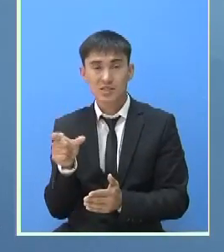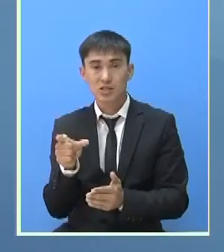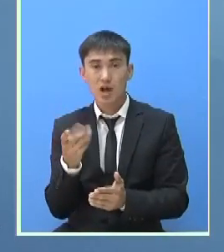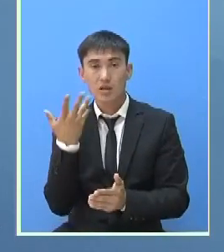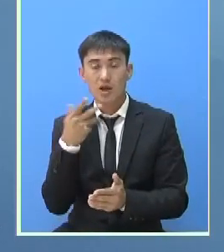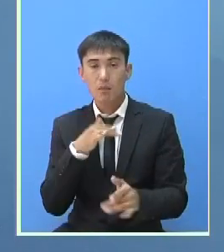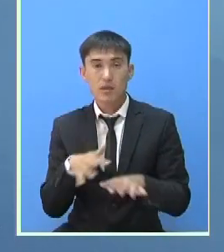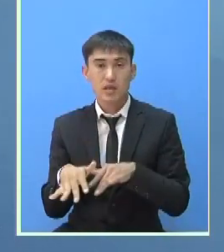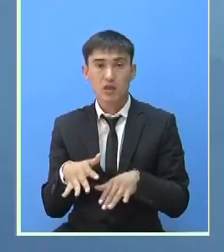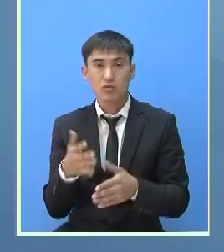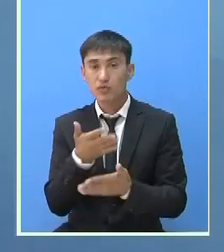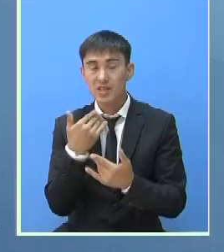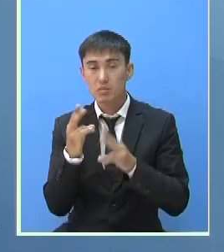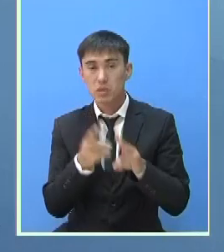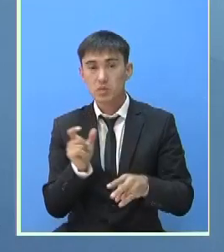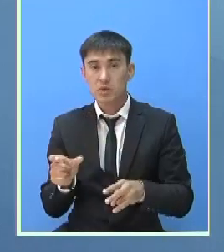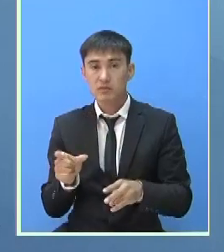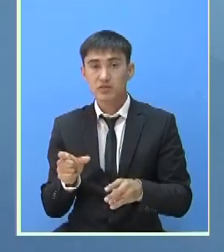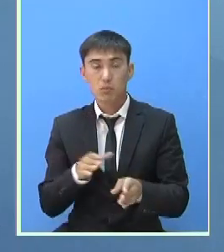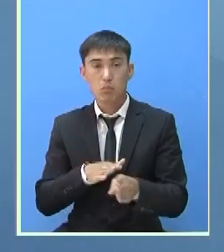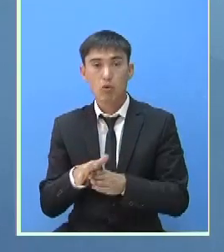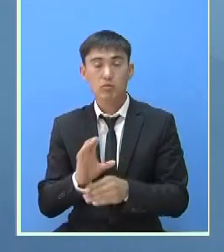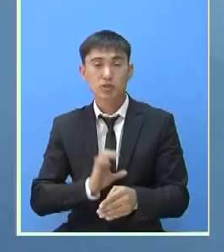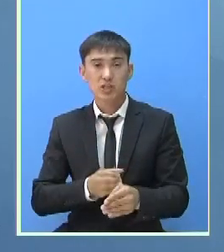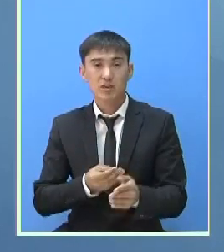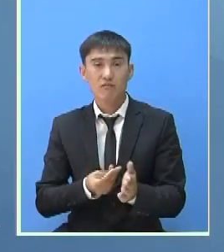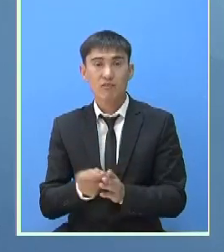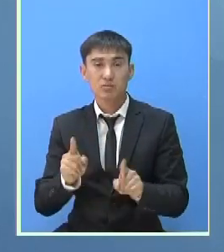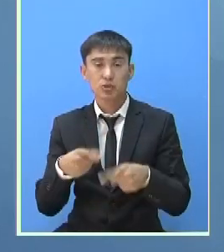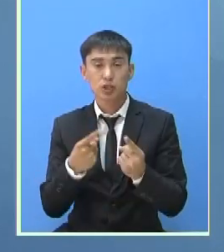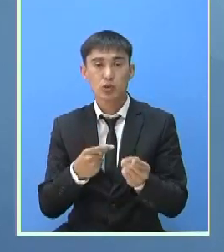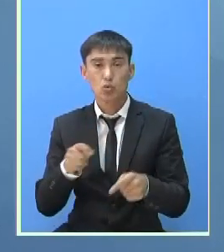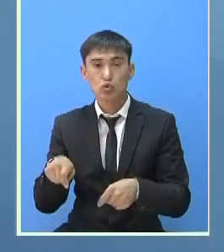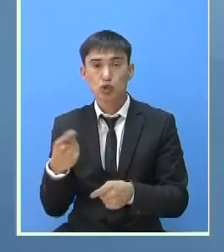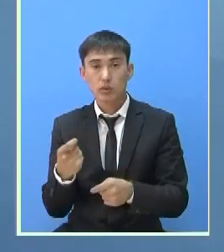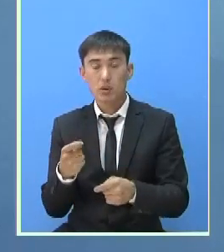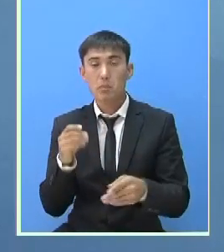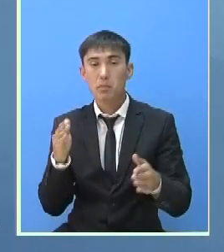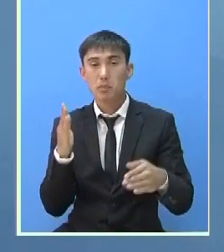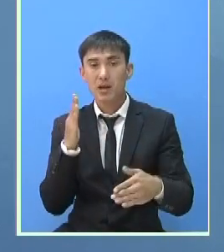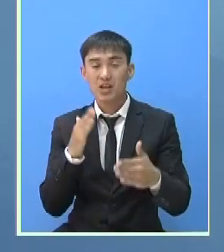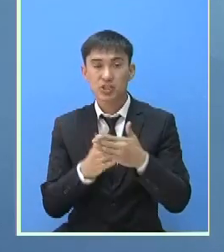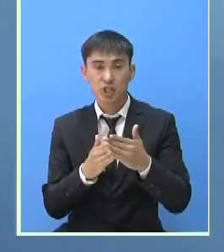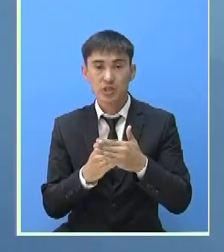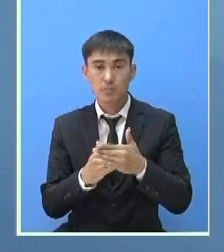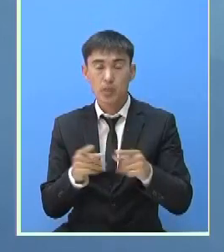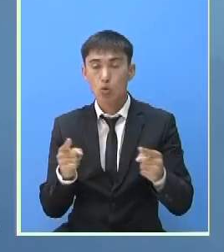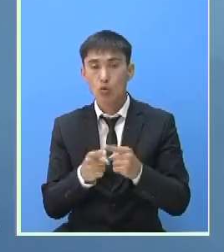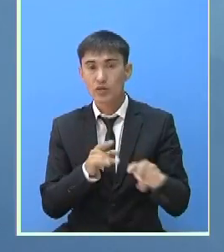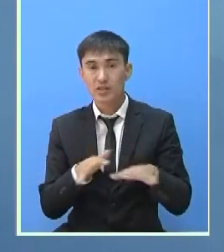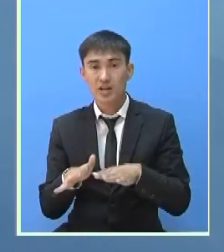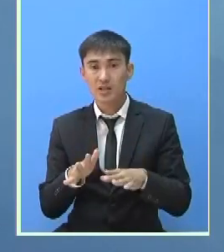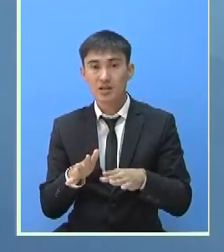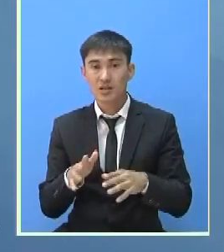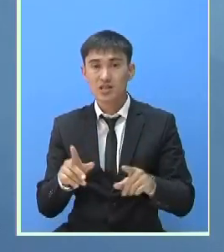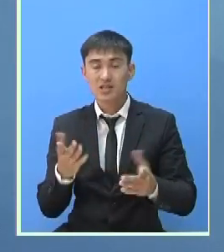нет потерпевшего, но при полном или частном возмещении ущерба, при прекращении уголовного дела по нереабилитирующим основаниям, в том числе